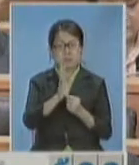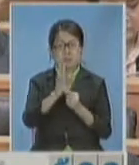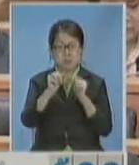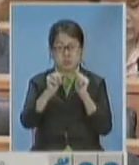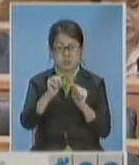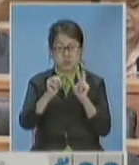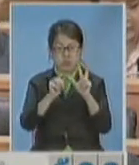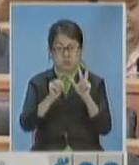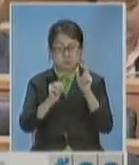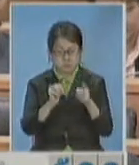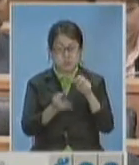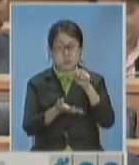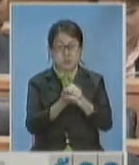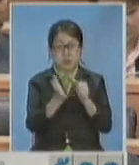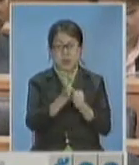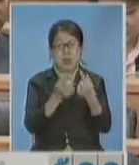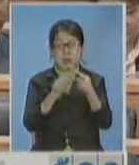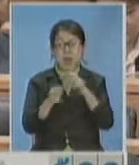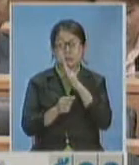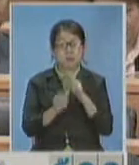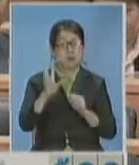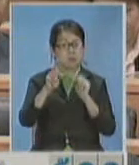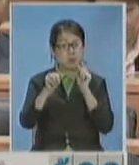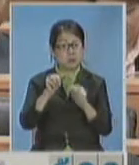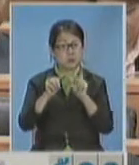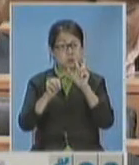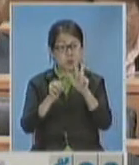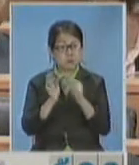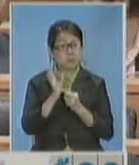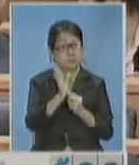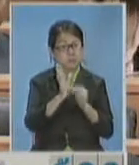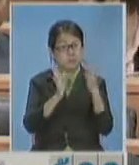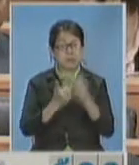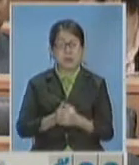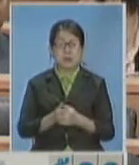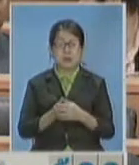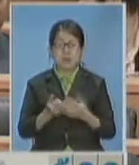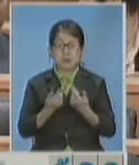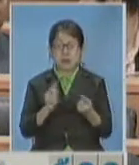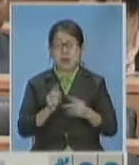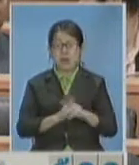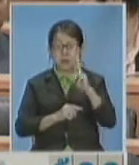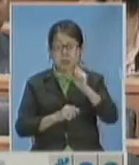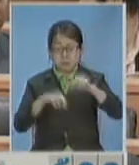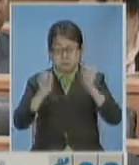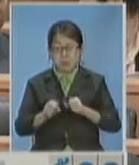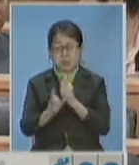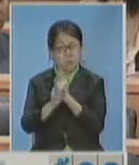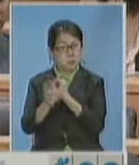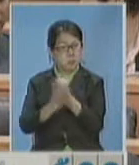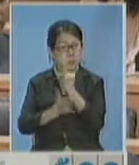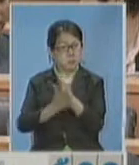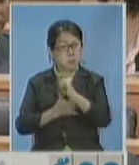ยถ้าท่านไม่เสนอมาตรา3ไปปรับลดรายมาตราเกิดสภาใหญ่แห่งนี้เห็นชอบกับผู้แปรยตินะ